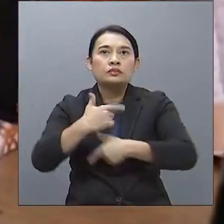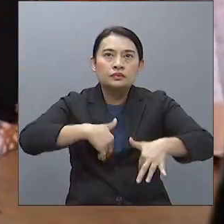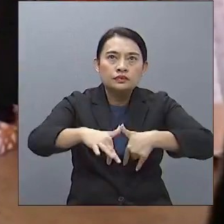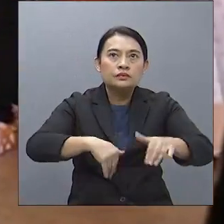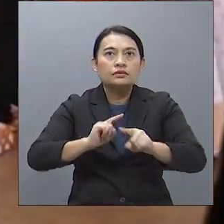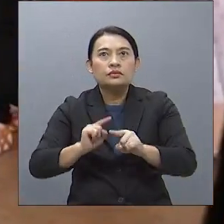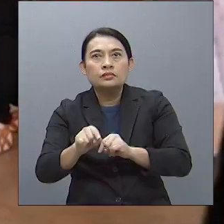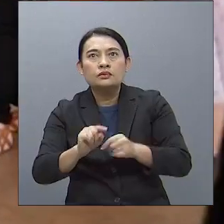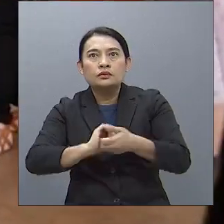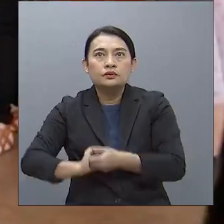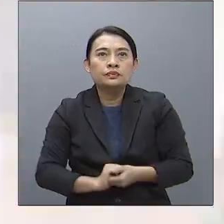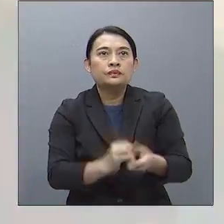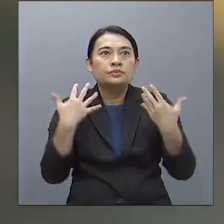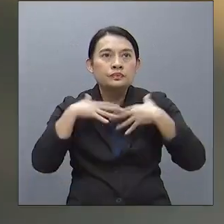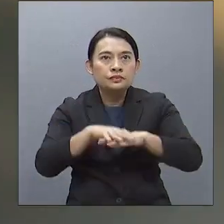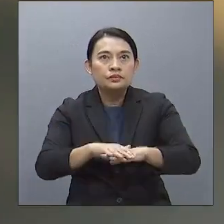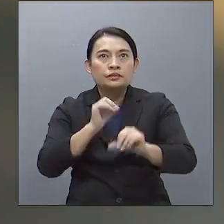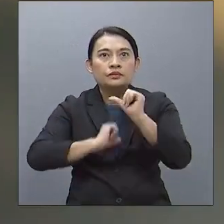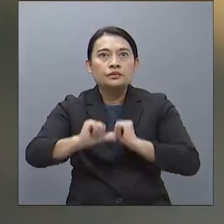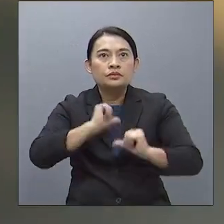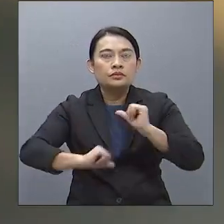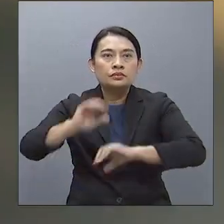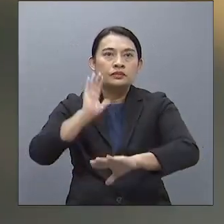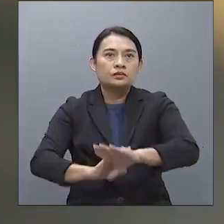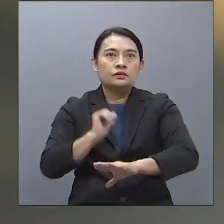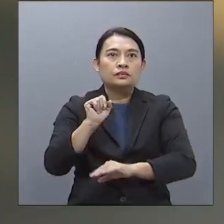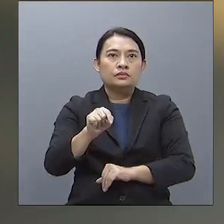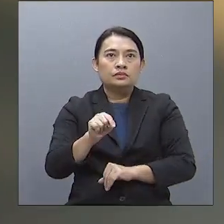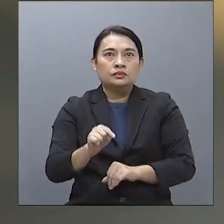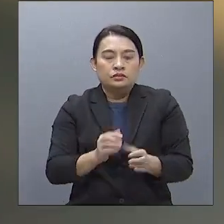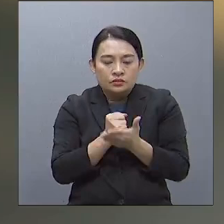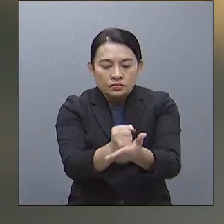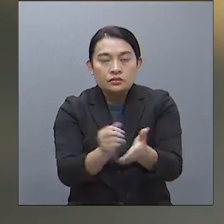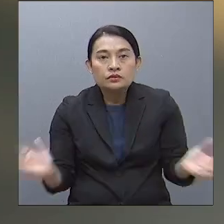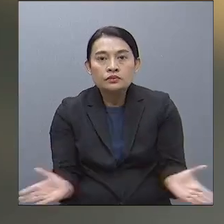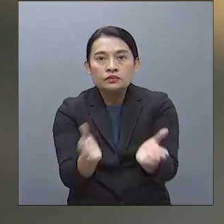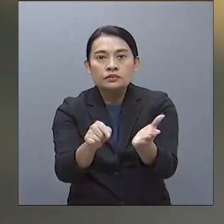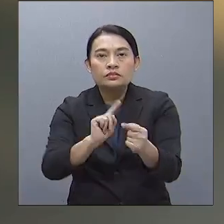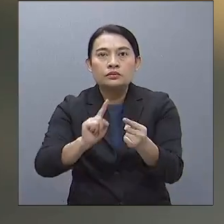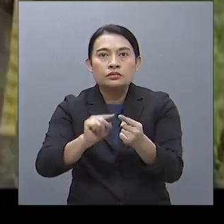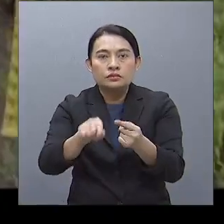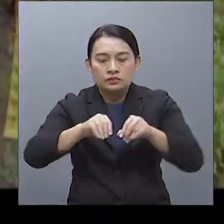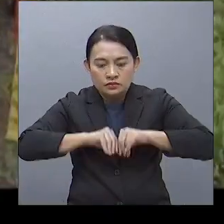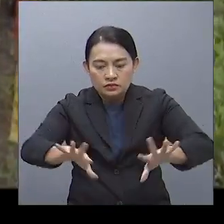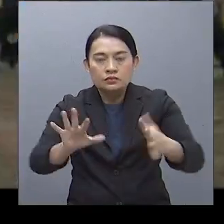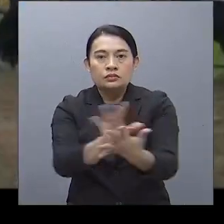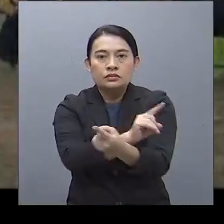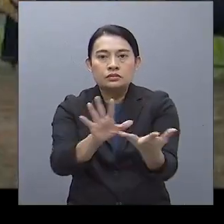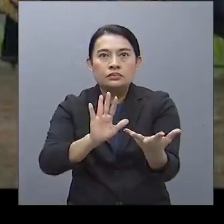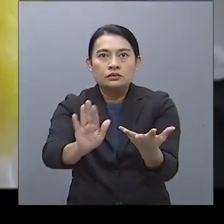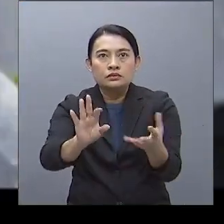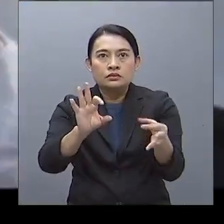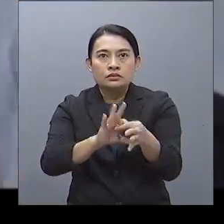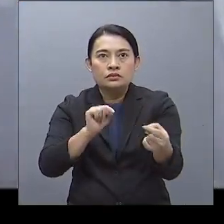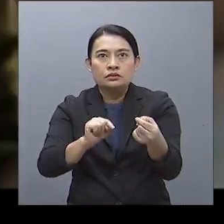มีส่วนร่วมกับนักแสดงมืออาชีพค่ะซึ่งทุกภาคส่วนได้ให้ความสนับสนุนและความร่วมมือในการเผยแพร่วัฒนธรรมเทศกาลประเ